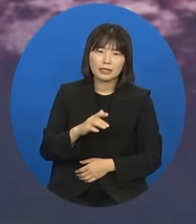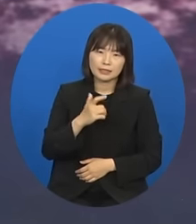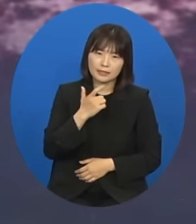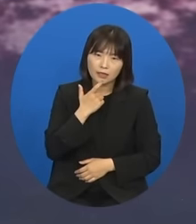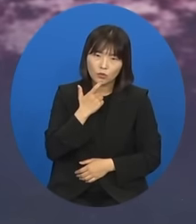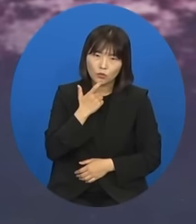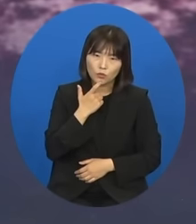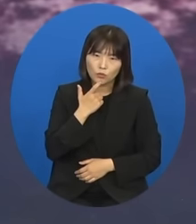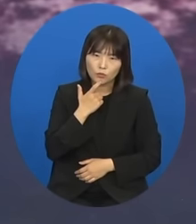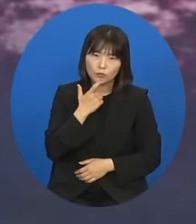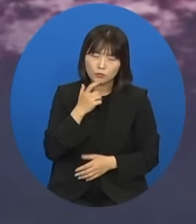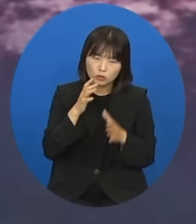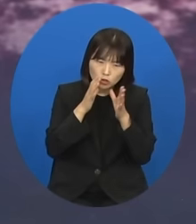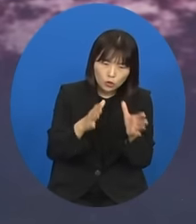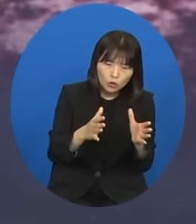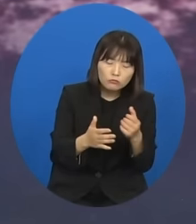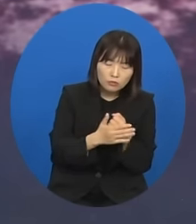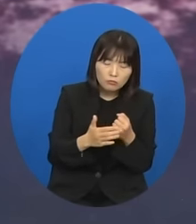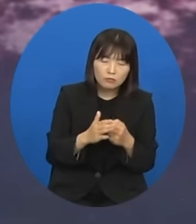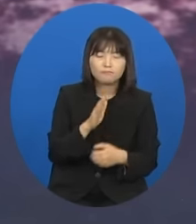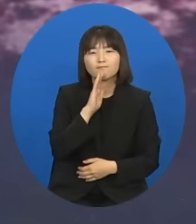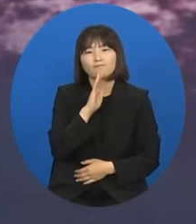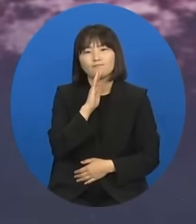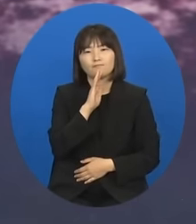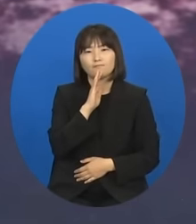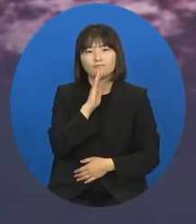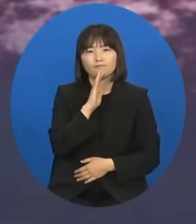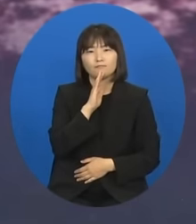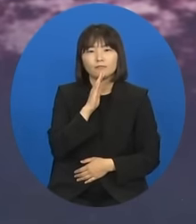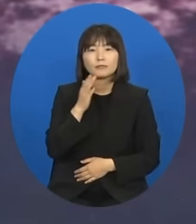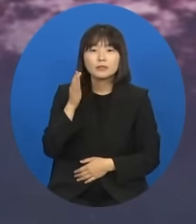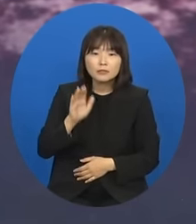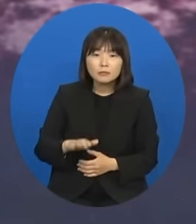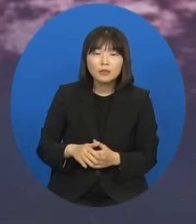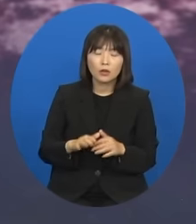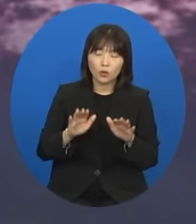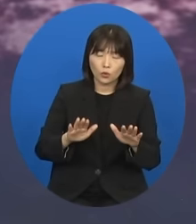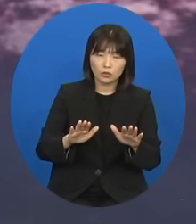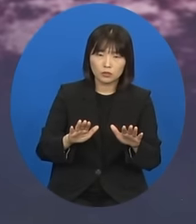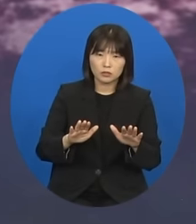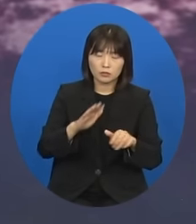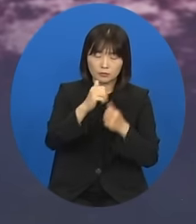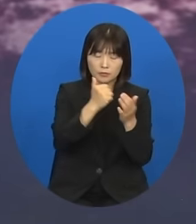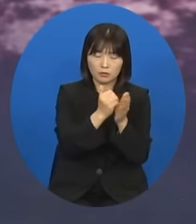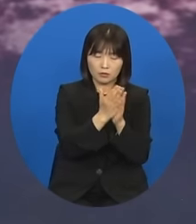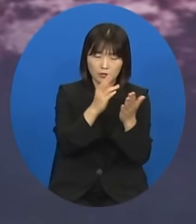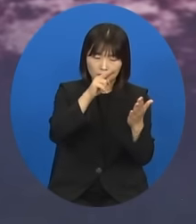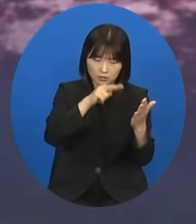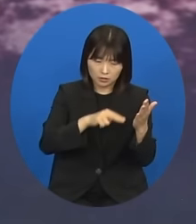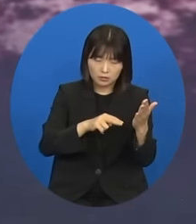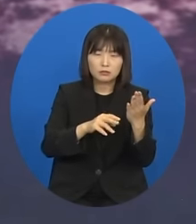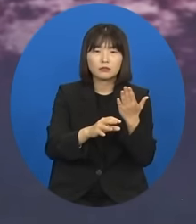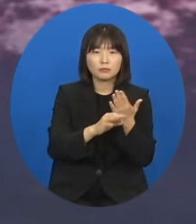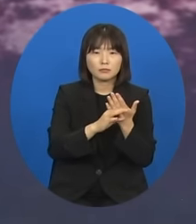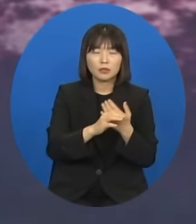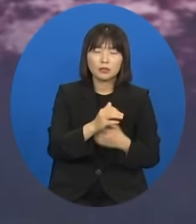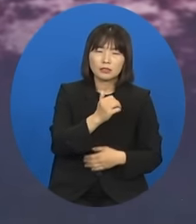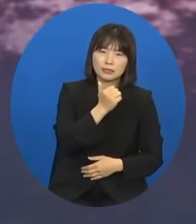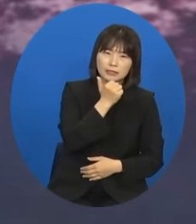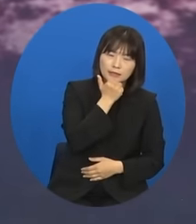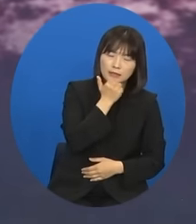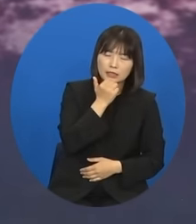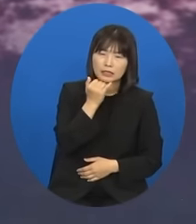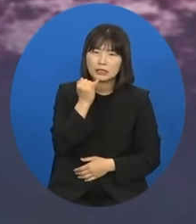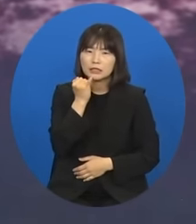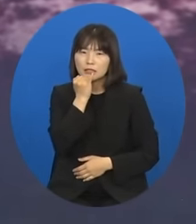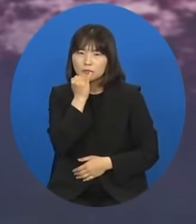속여서 물론 맞아요 이제 그런 초점도 분명히 맞는 이야긴데요 오늘 본문가 가만히 읽어 보시면요 이삭과 리브가에게